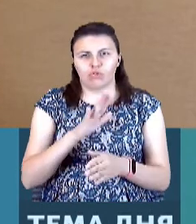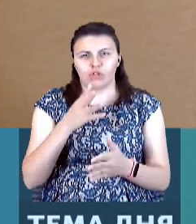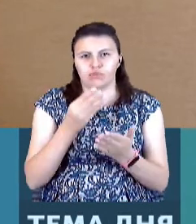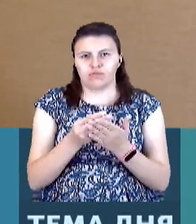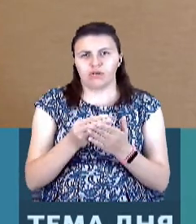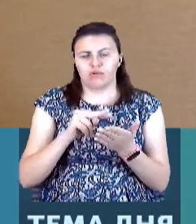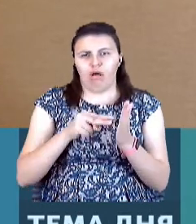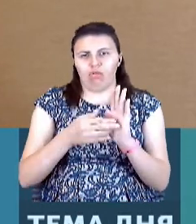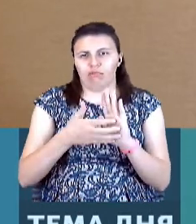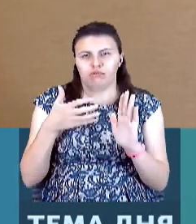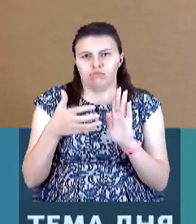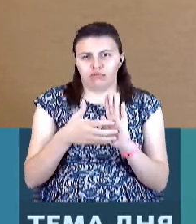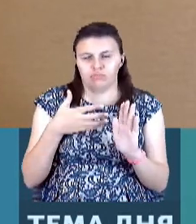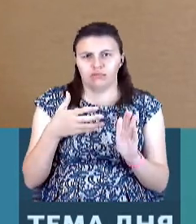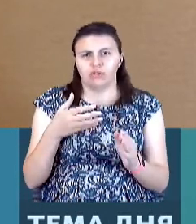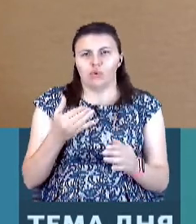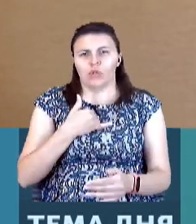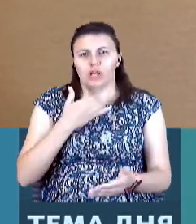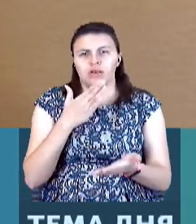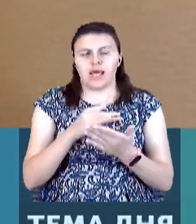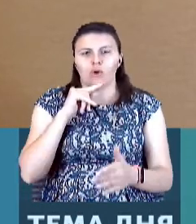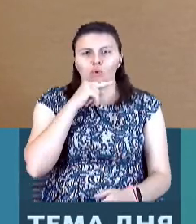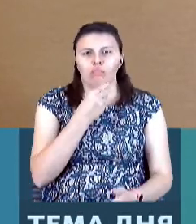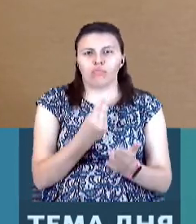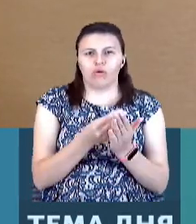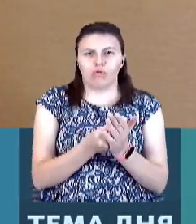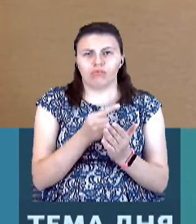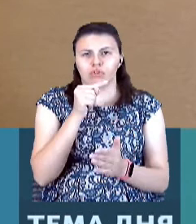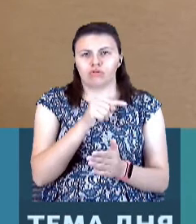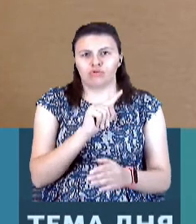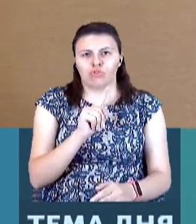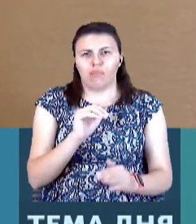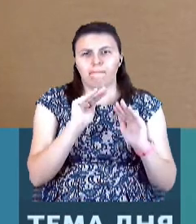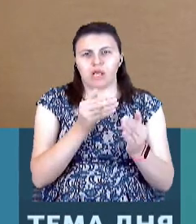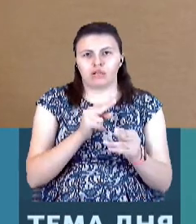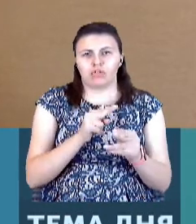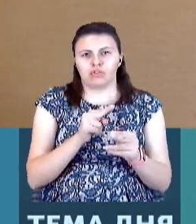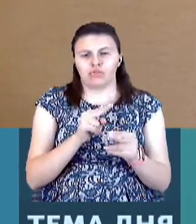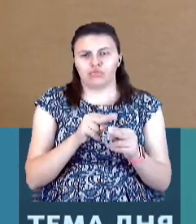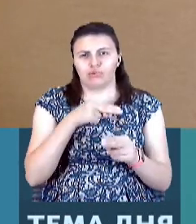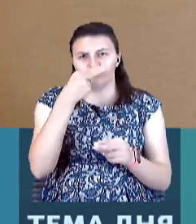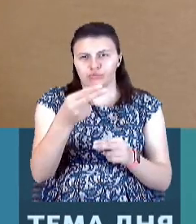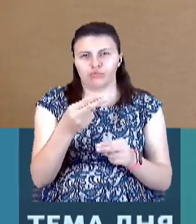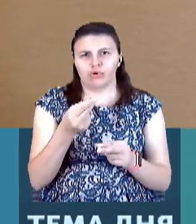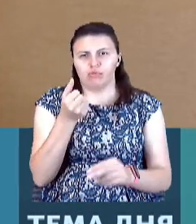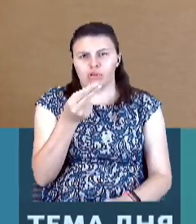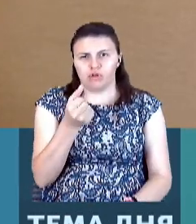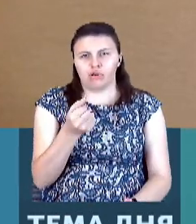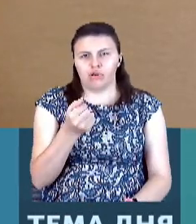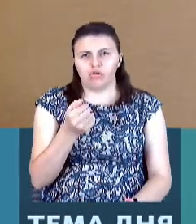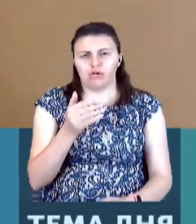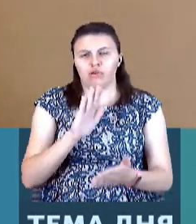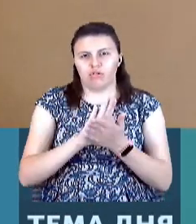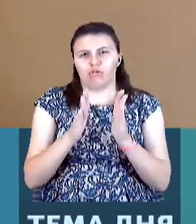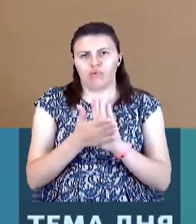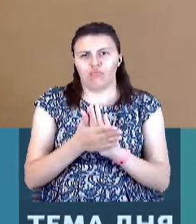у нас є економія коштів за рахунок того, що ми менше сплачуємо суму за нашими борговими